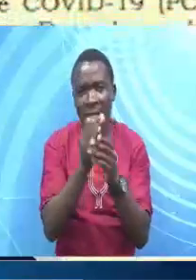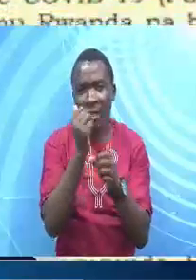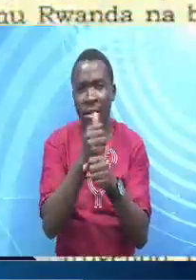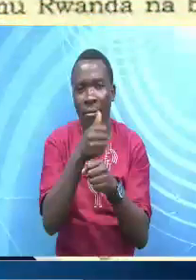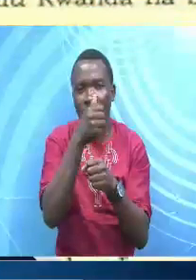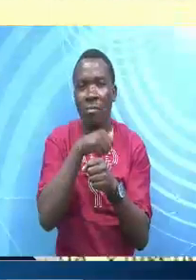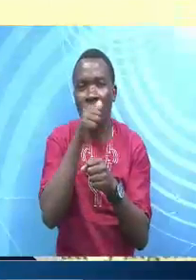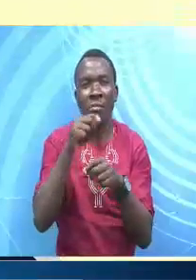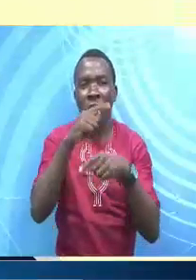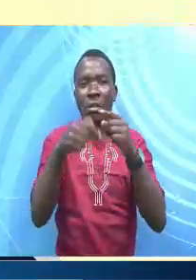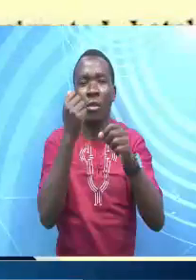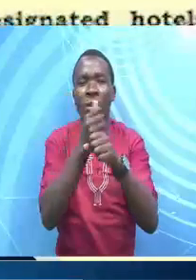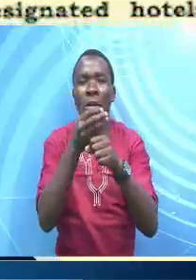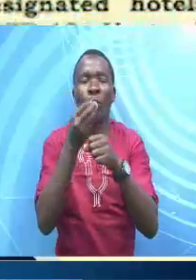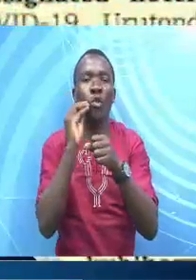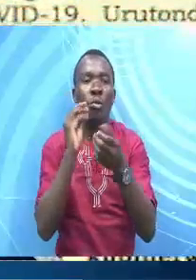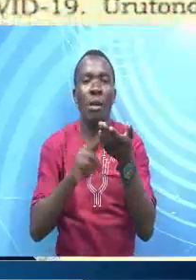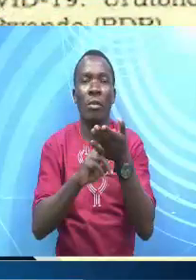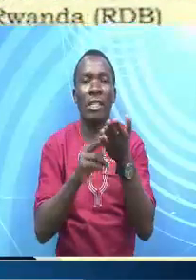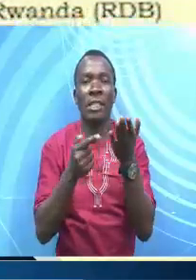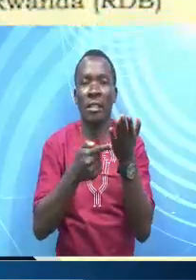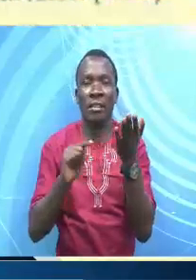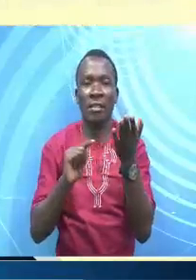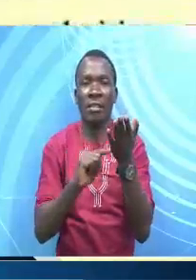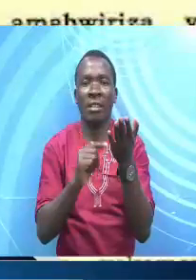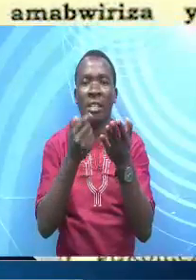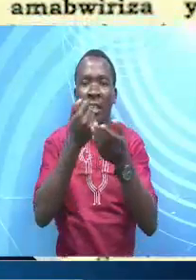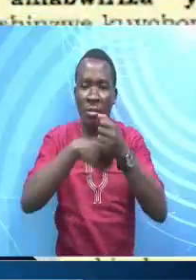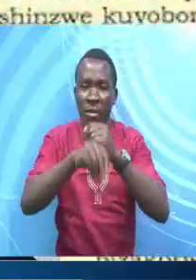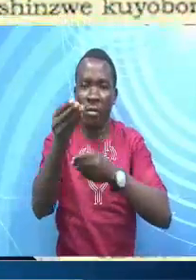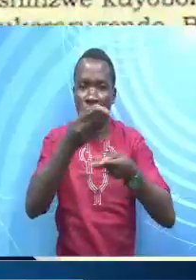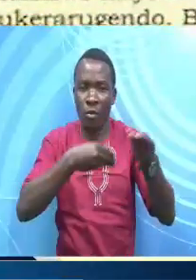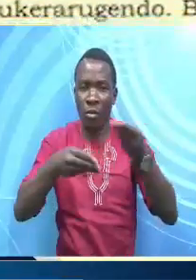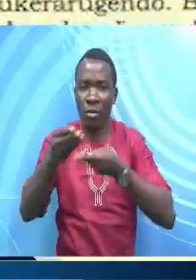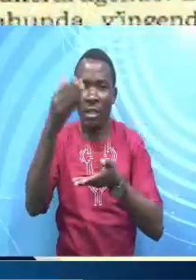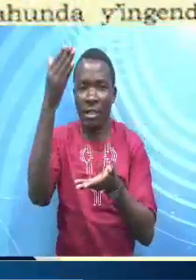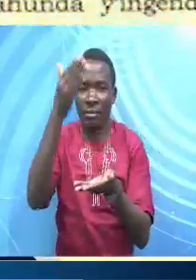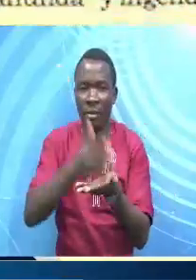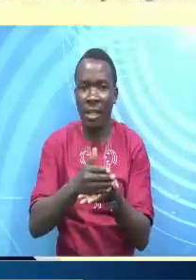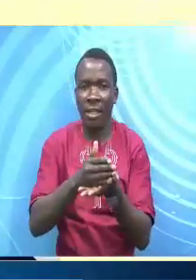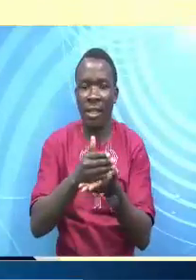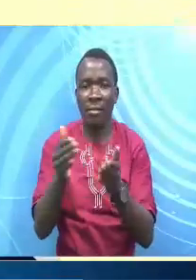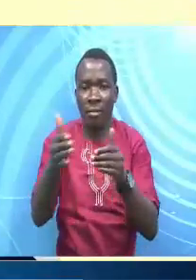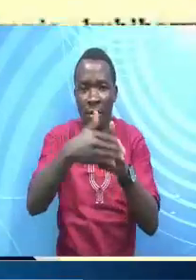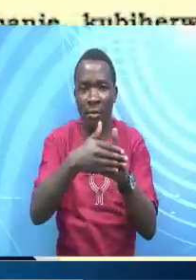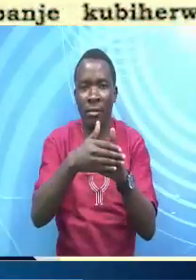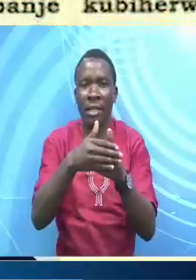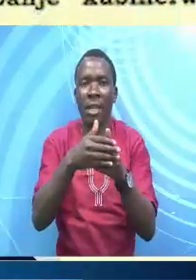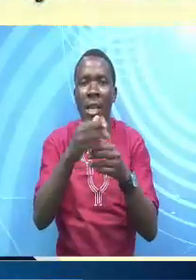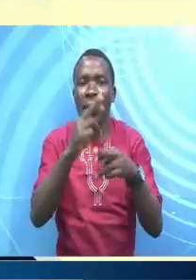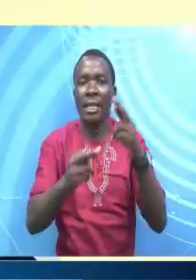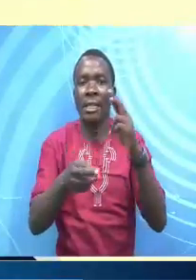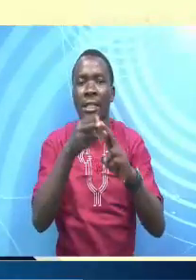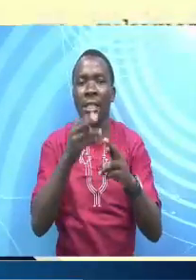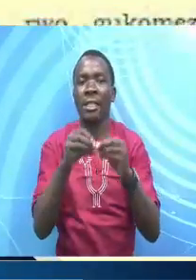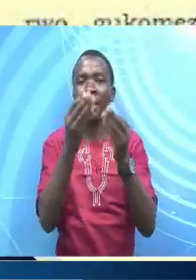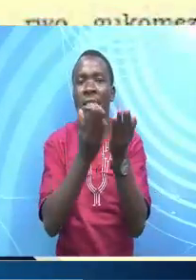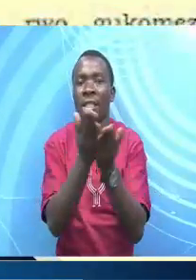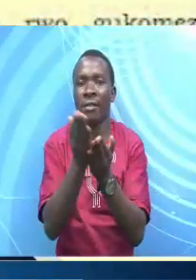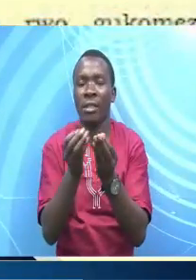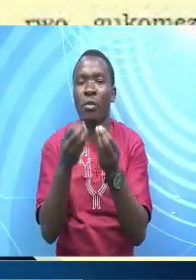rugo hifashishijwe ikoranabuhanga ibikorwa by'ubucuruzi byafunzwe amaresitora azajya atanga serivisi zo kugeza ku bantu ibyo bakeneye